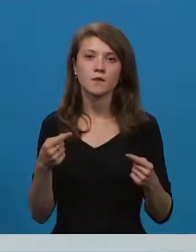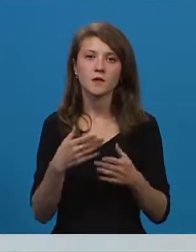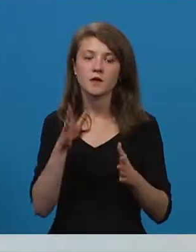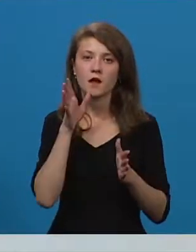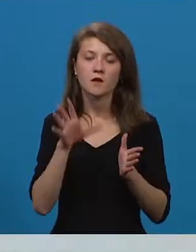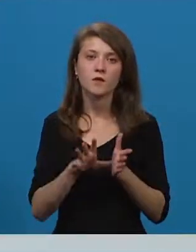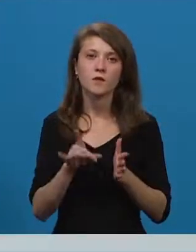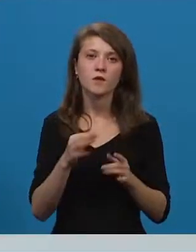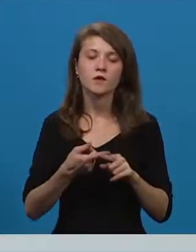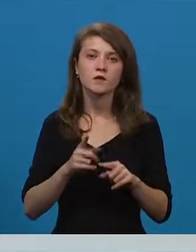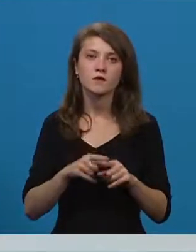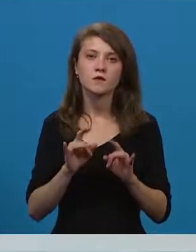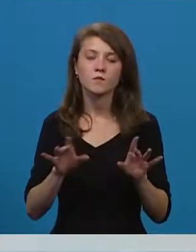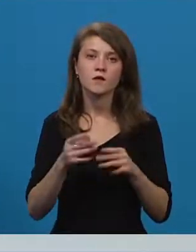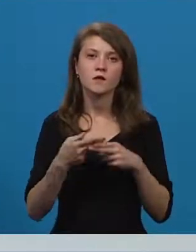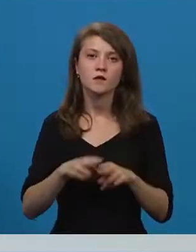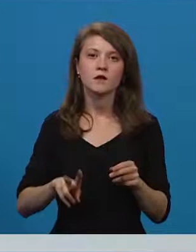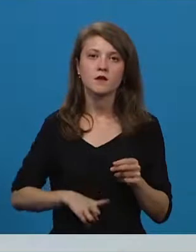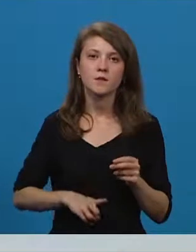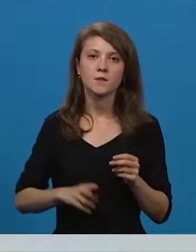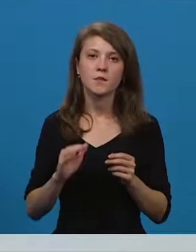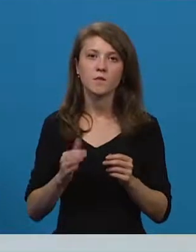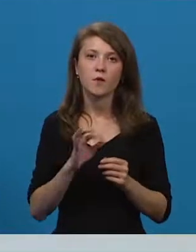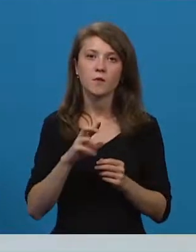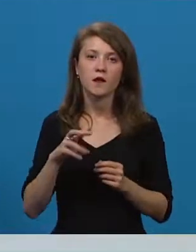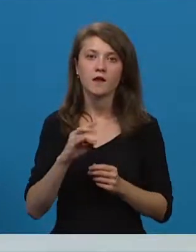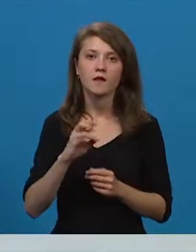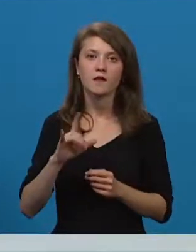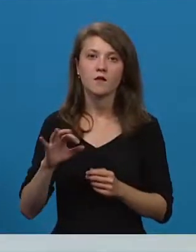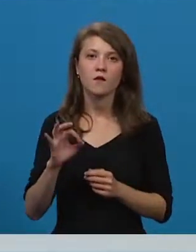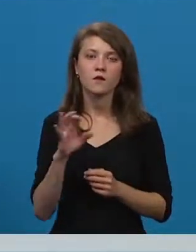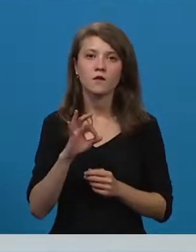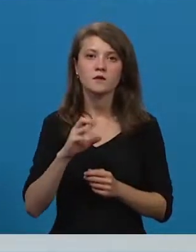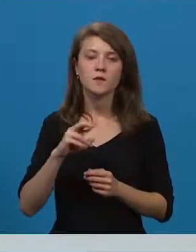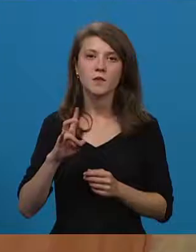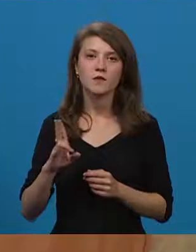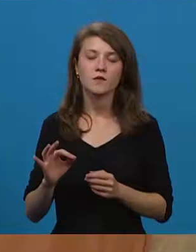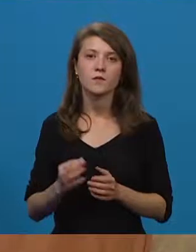електропостачання. Про це розповів технічний директор підприємства «Житомиробленерго» Олександр Остапенко.